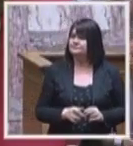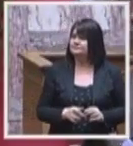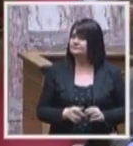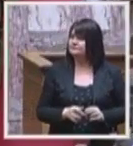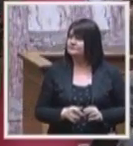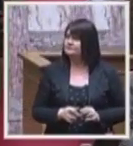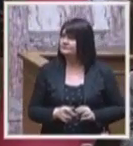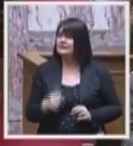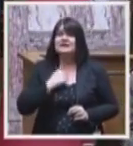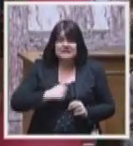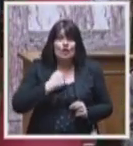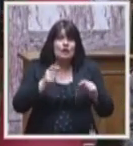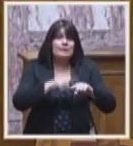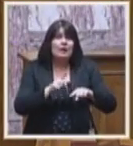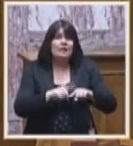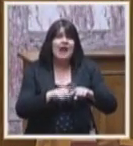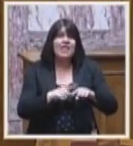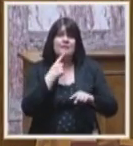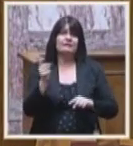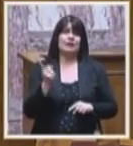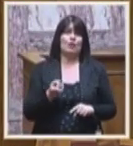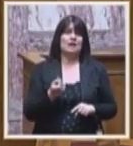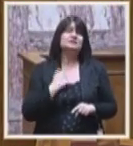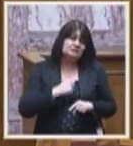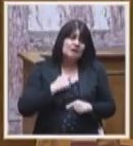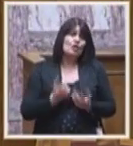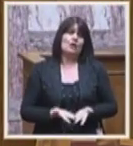Και στενοχωριέμαι για την Ελλάδα και για εσάς, κύριε Σαμαρά, και για την Ελλάδα.